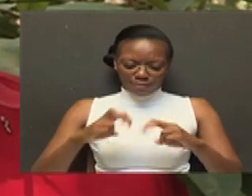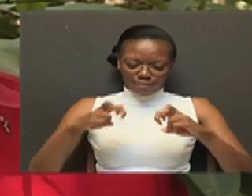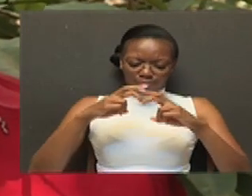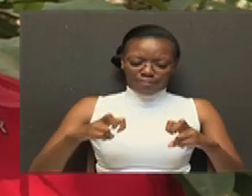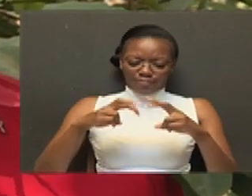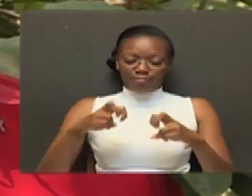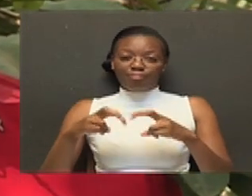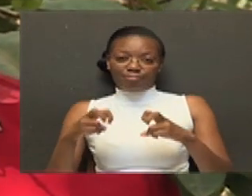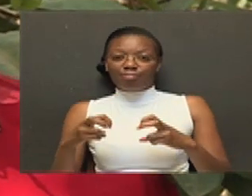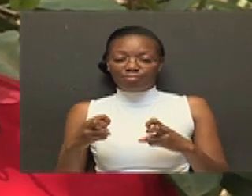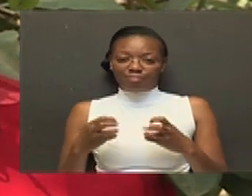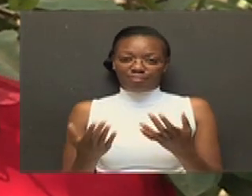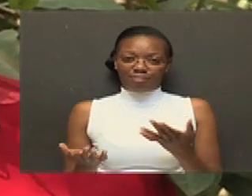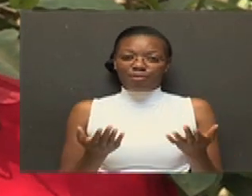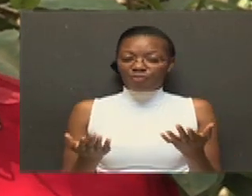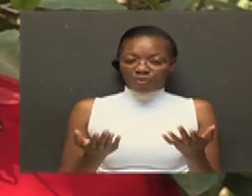tunafanya utafiti vile